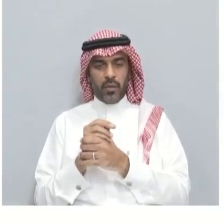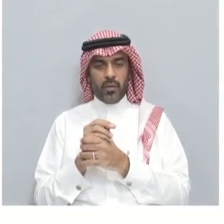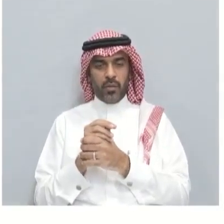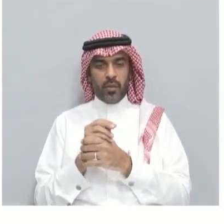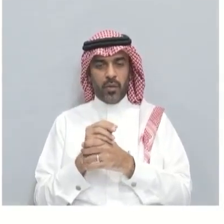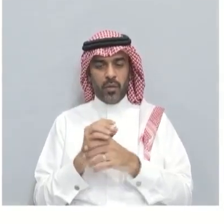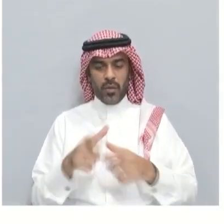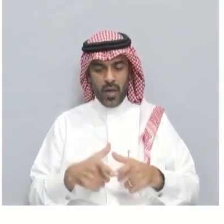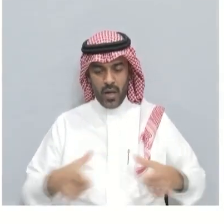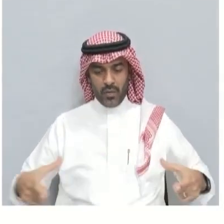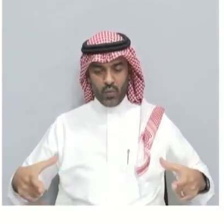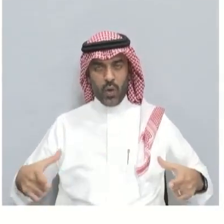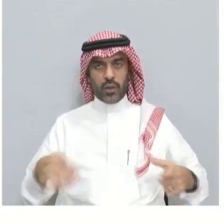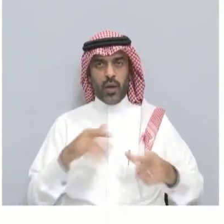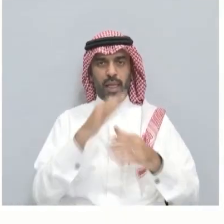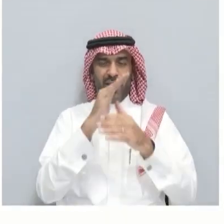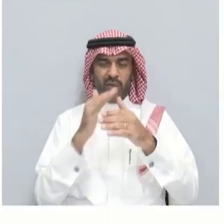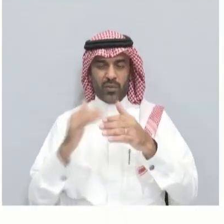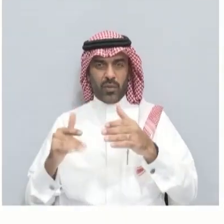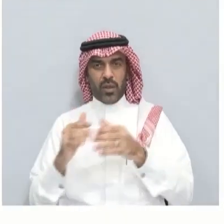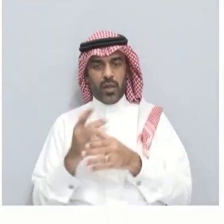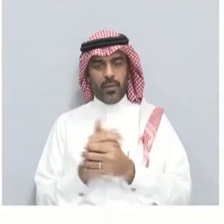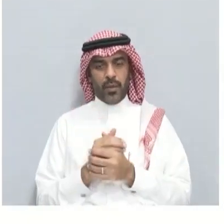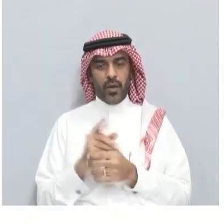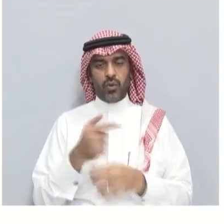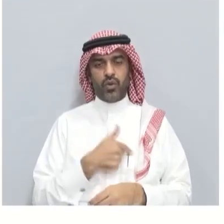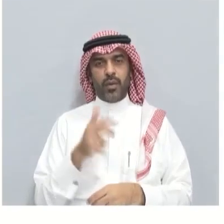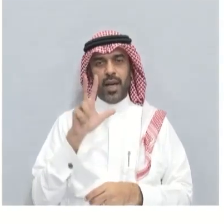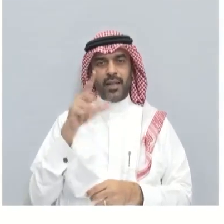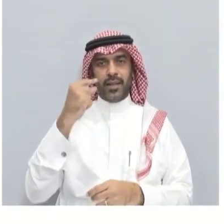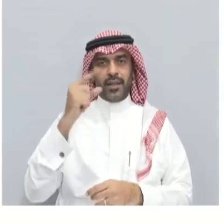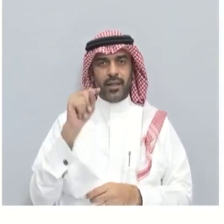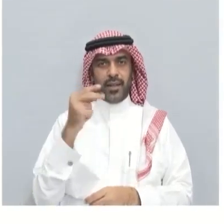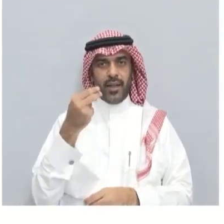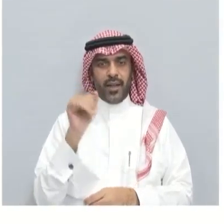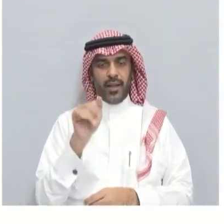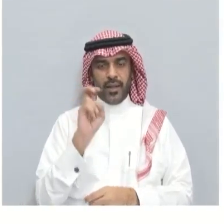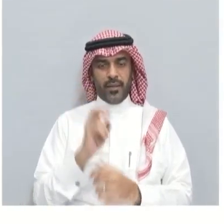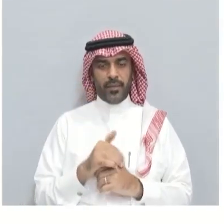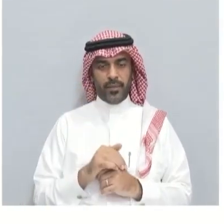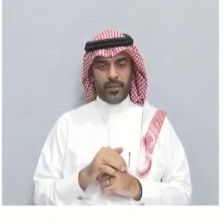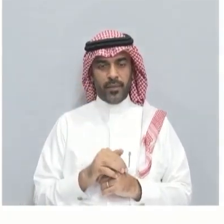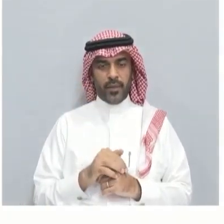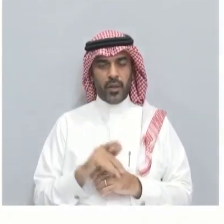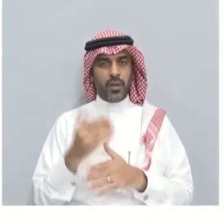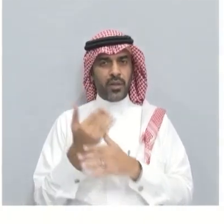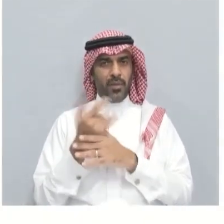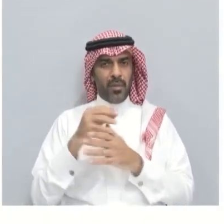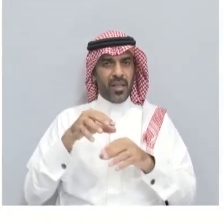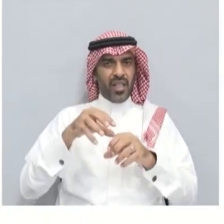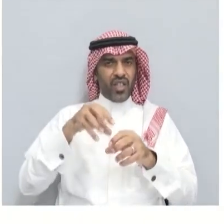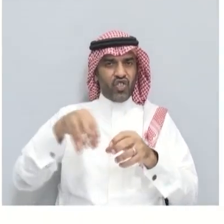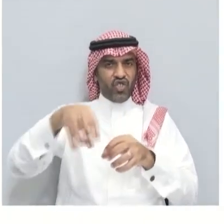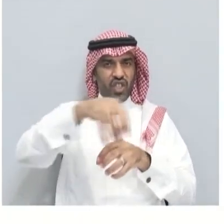اي براكين احسنتم هي براكين الدرعيه ما سبب تكون براكين جزر هواي ها